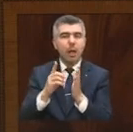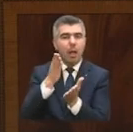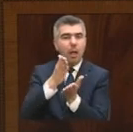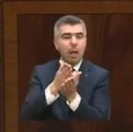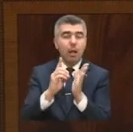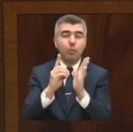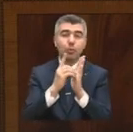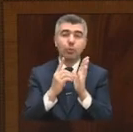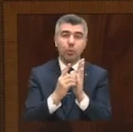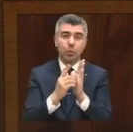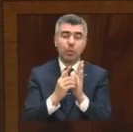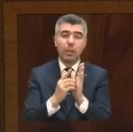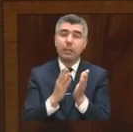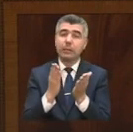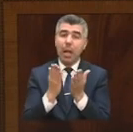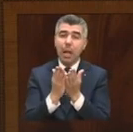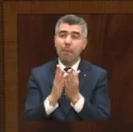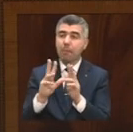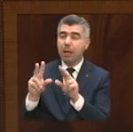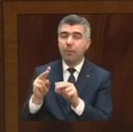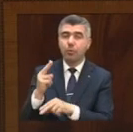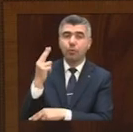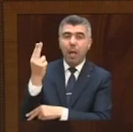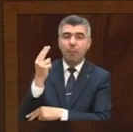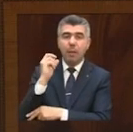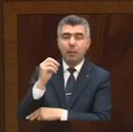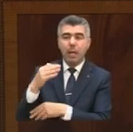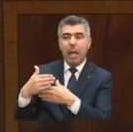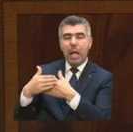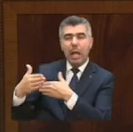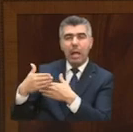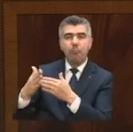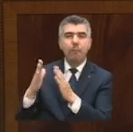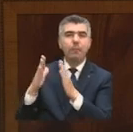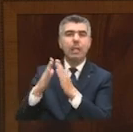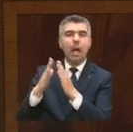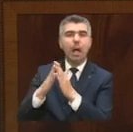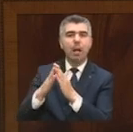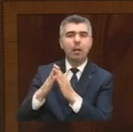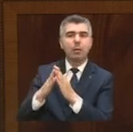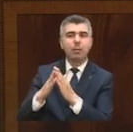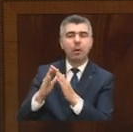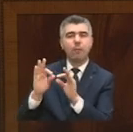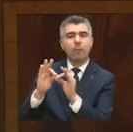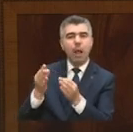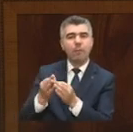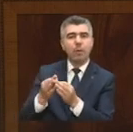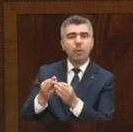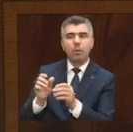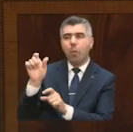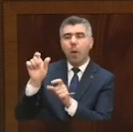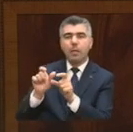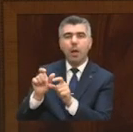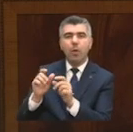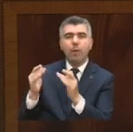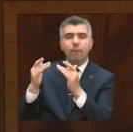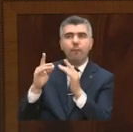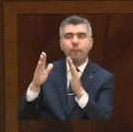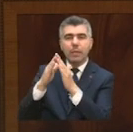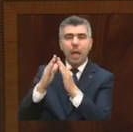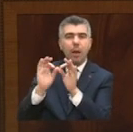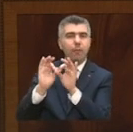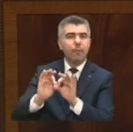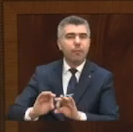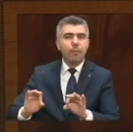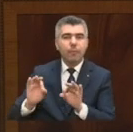السيد رئيس الحكومه طالب في نفس الكليه واحد سكن حدا داره كيكون في داره واحد ما لاقي فيني يسكن ملاقيش شنو